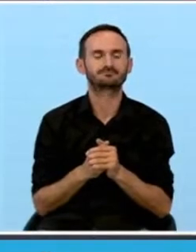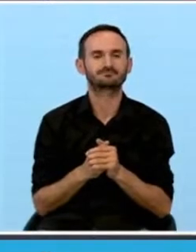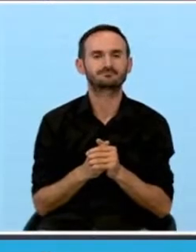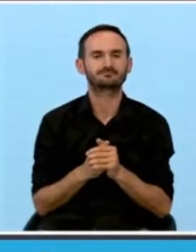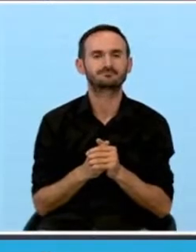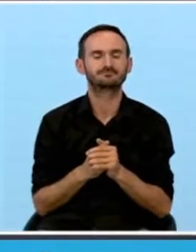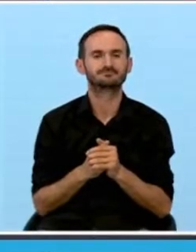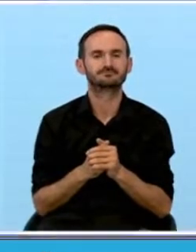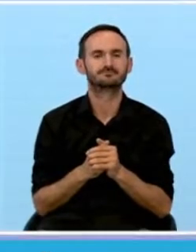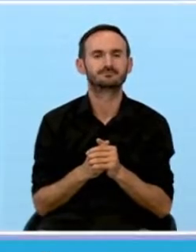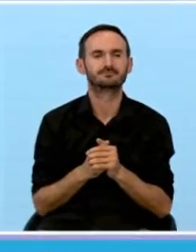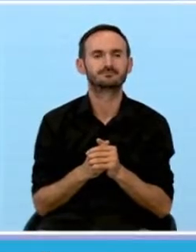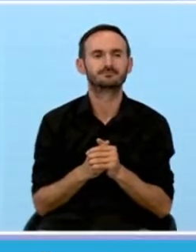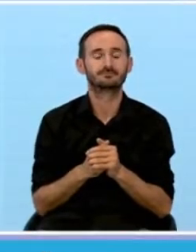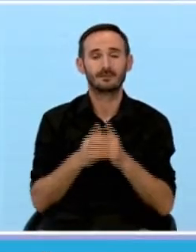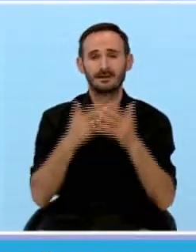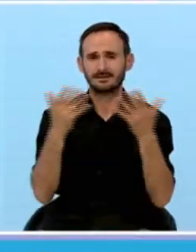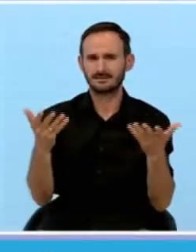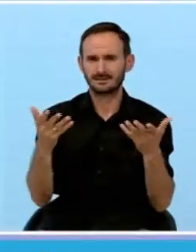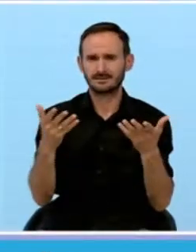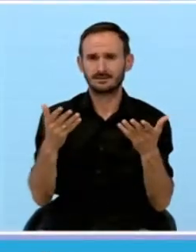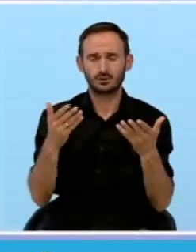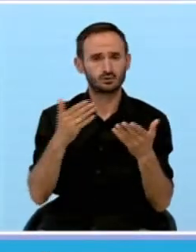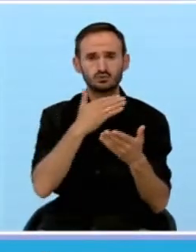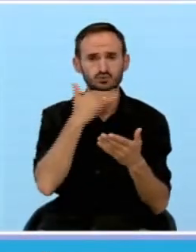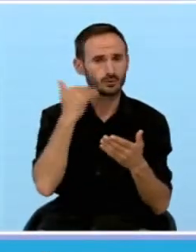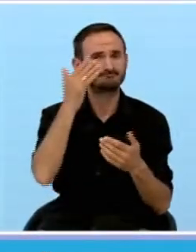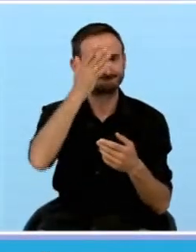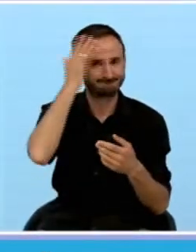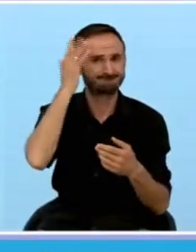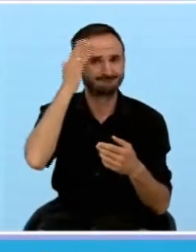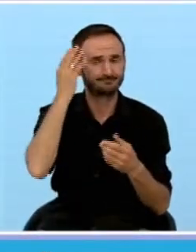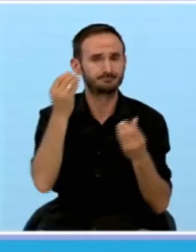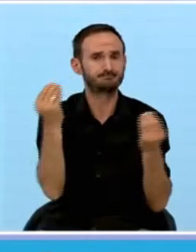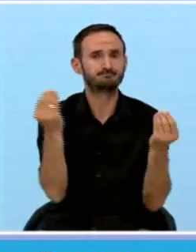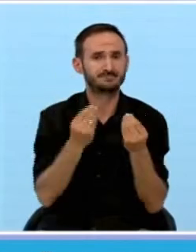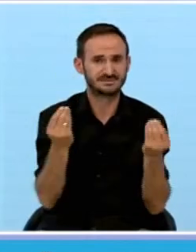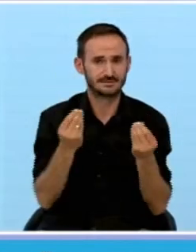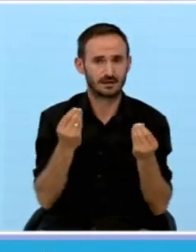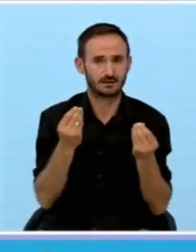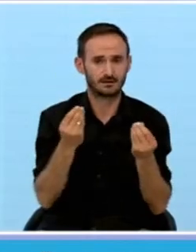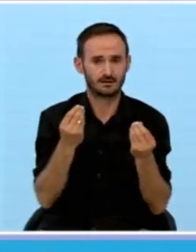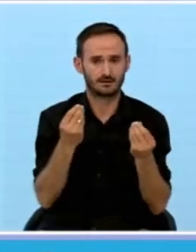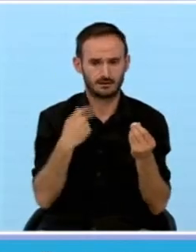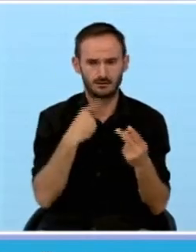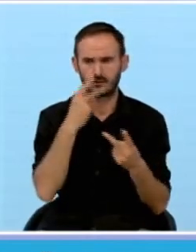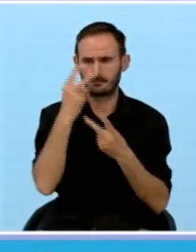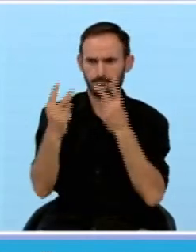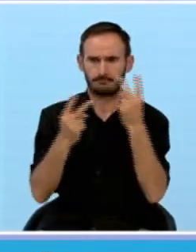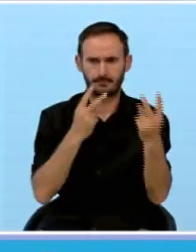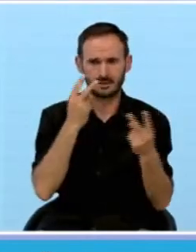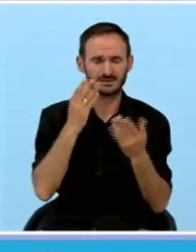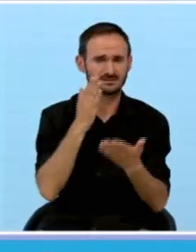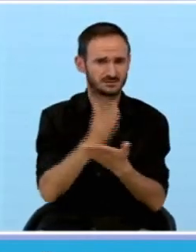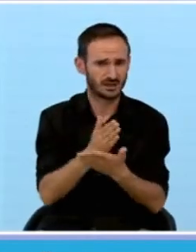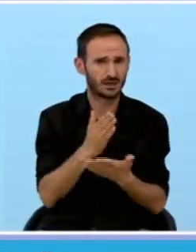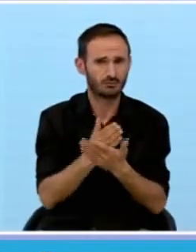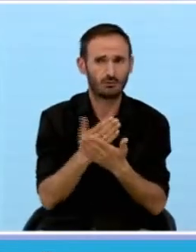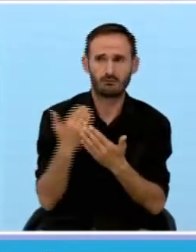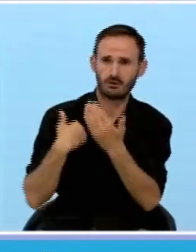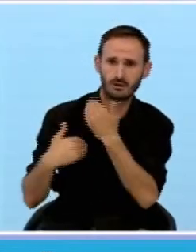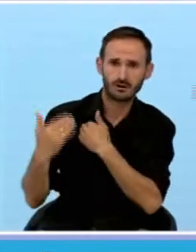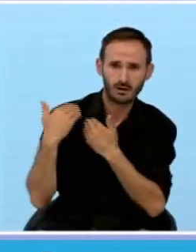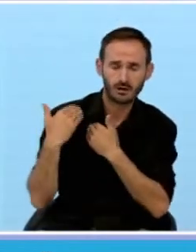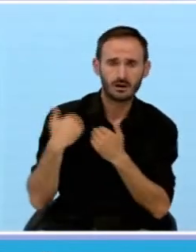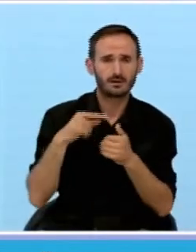lutem. Po, faleminderit shumë. Janë të shqetësuese dhe kjo vën spikom shqetësimin tonë të kamatshëm e të përsëritshëm disa